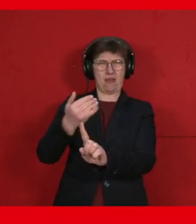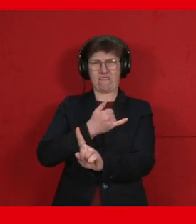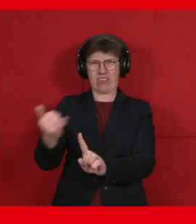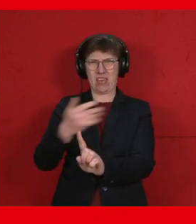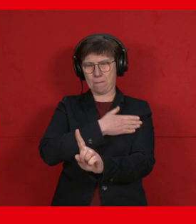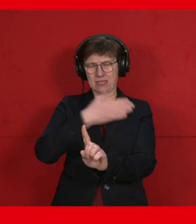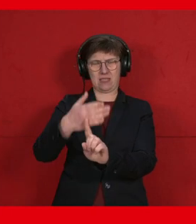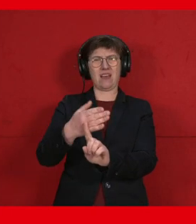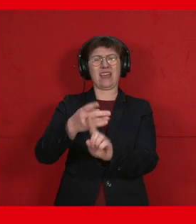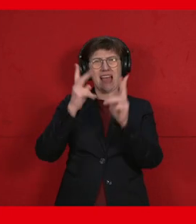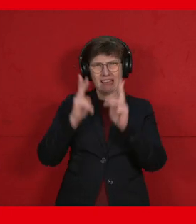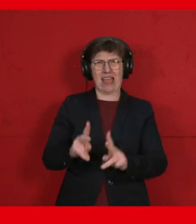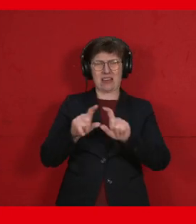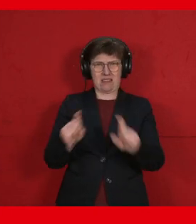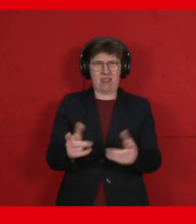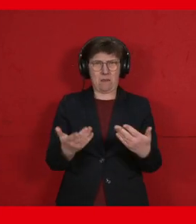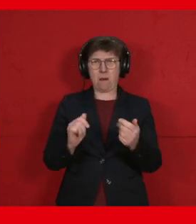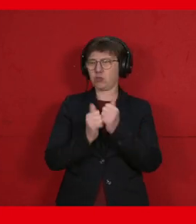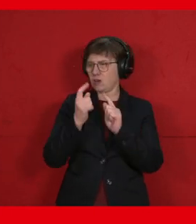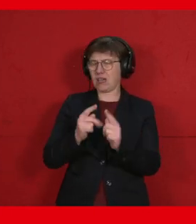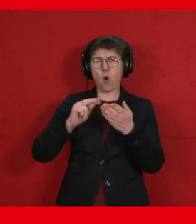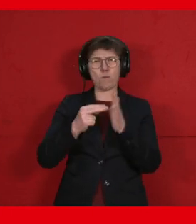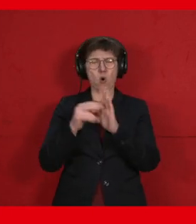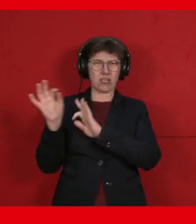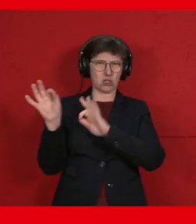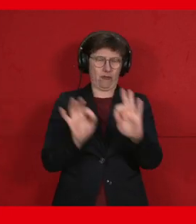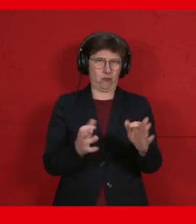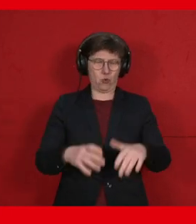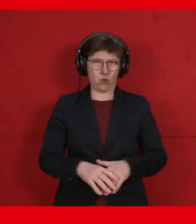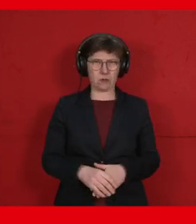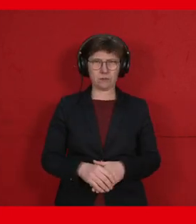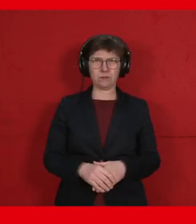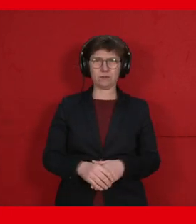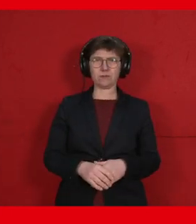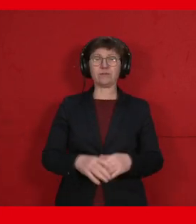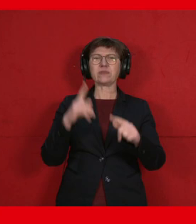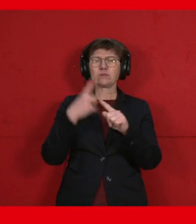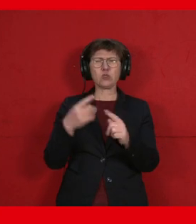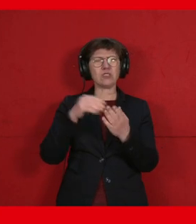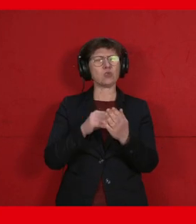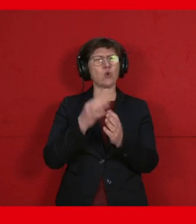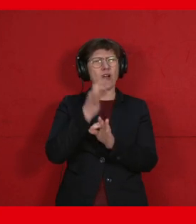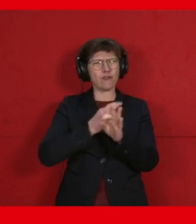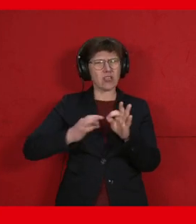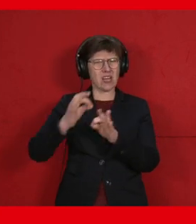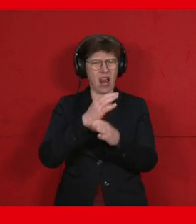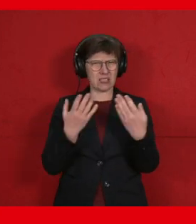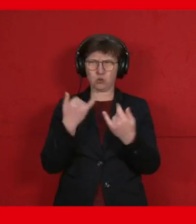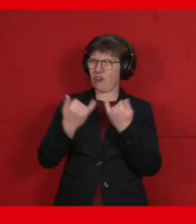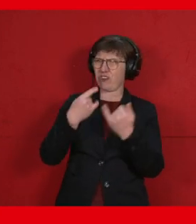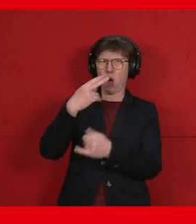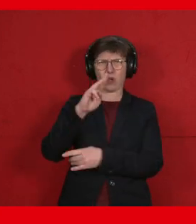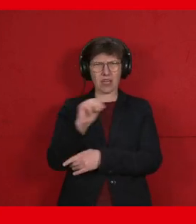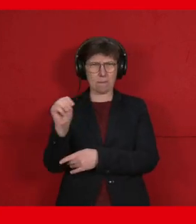dass das passiert, mit rechtlichen Sachen, aber vor allem auch mit politischer Führungskraft. Ja, und ist da nicht Föderalismus, Frau Grimm, oder